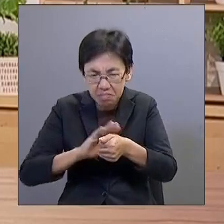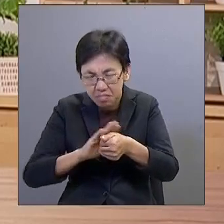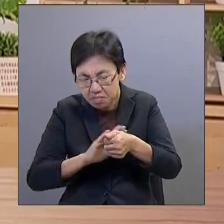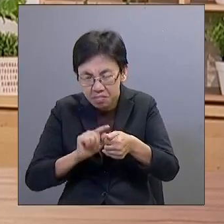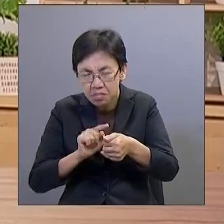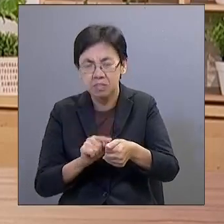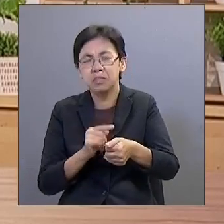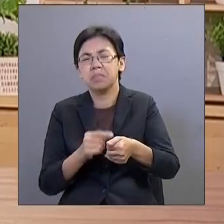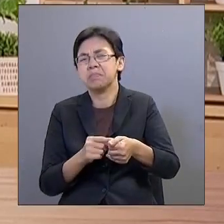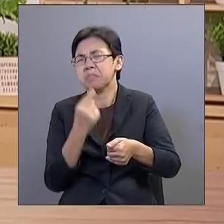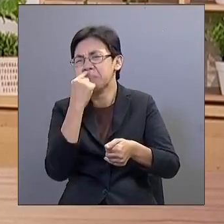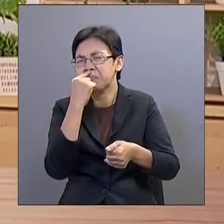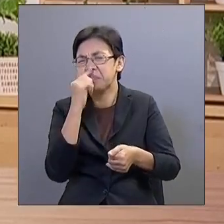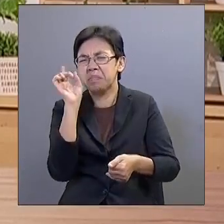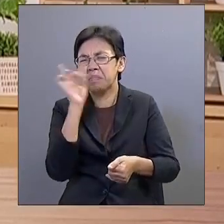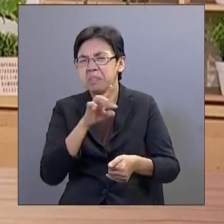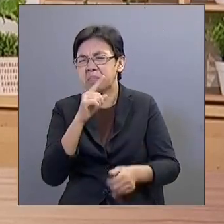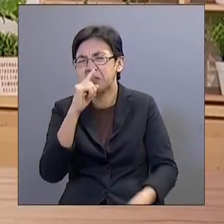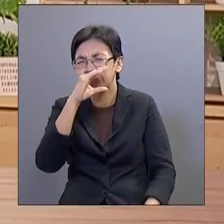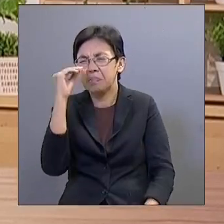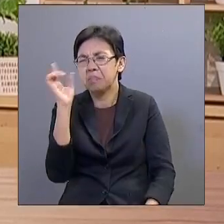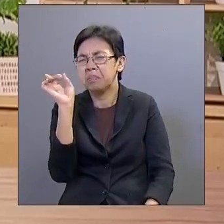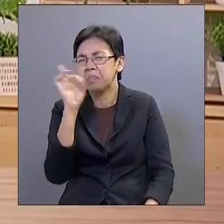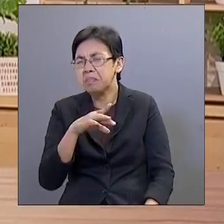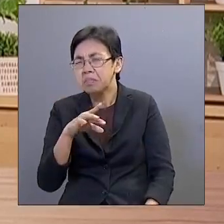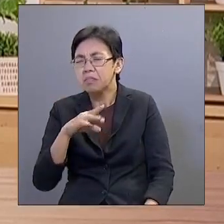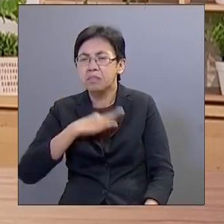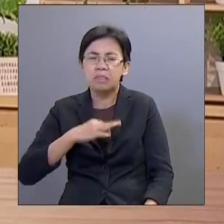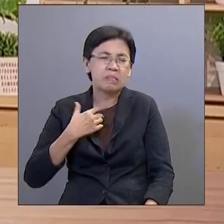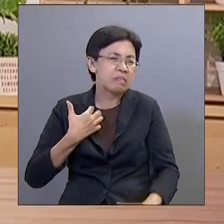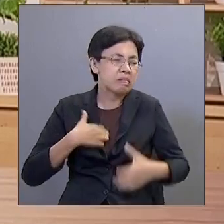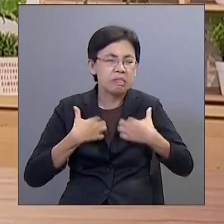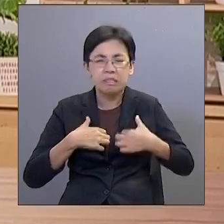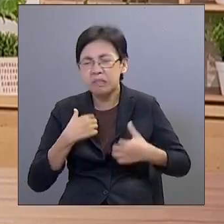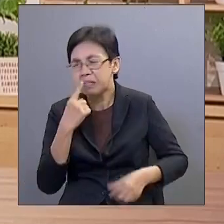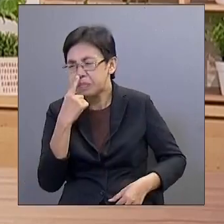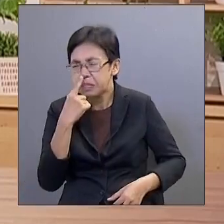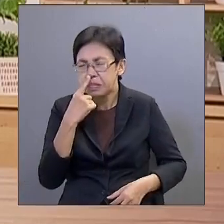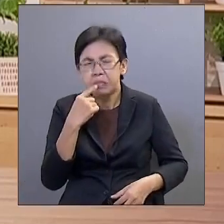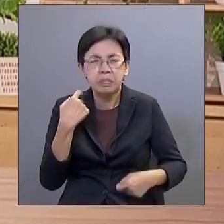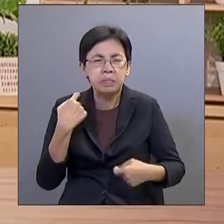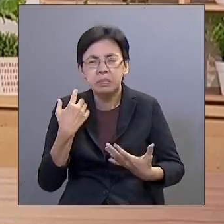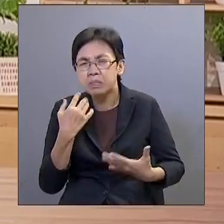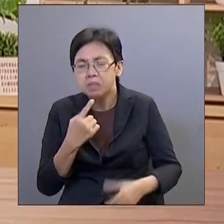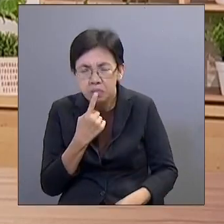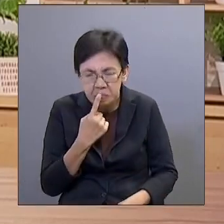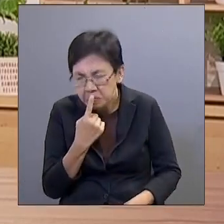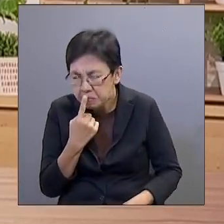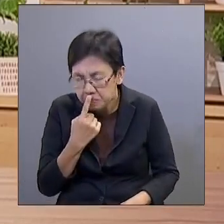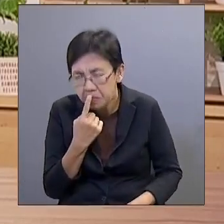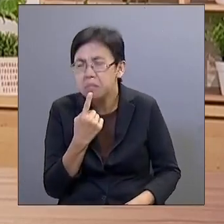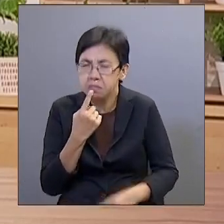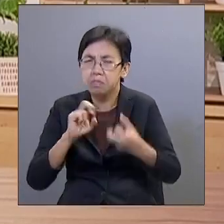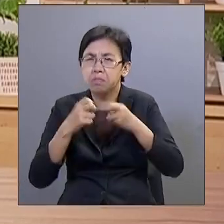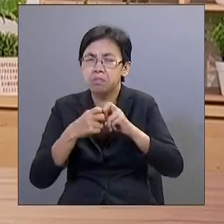ฉะนั้นการที่มันได้กลิ่นแบบแรงๆมันก็ทำให้รบกวนการทำงานของระบบประสาทในเรื่องของการดมกลิ่นของสัตว์เลี้ยงนะ